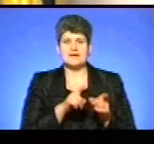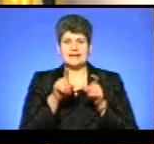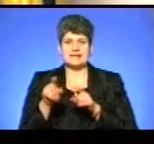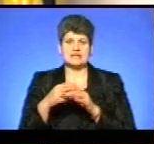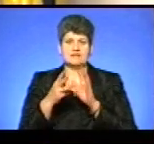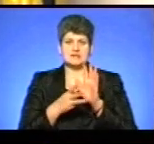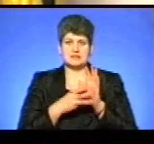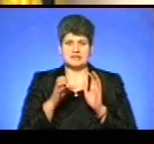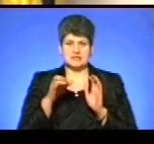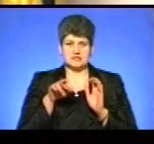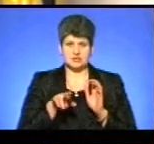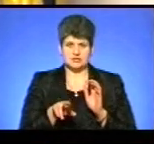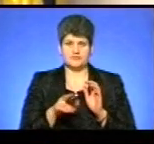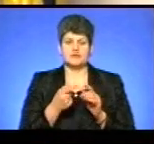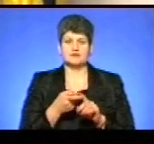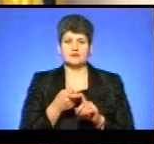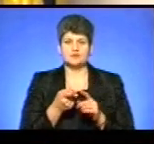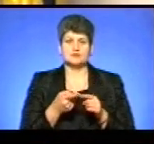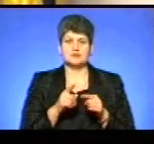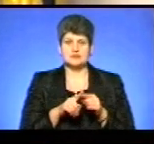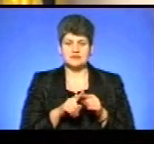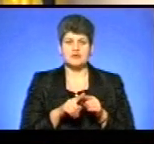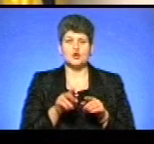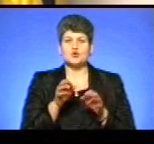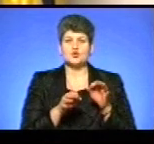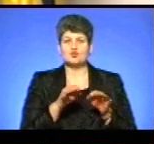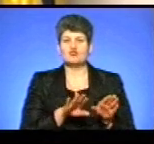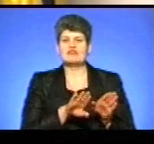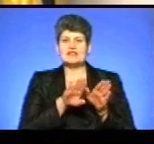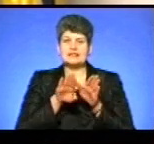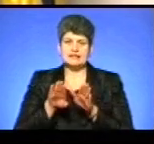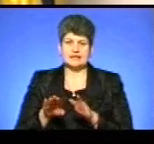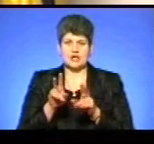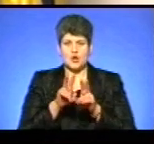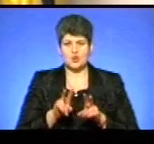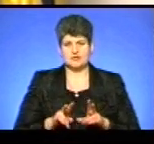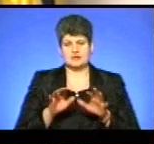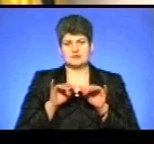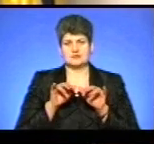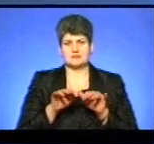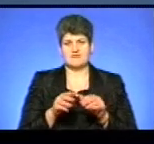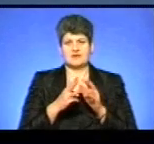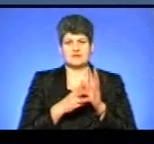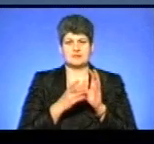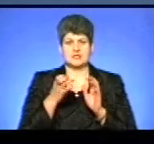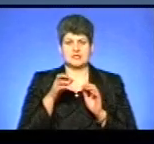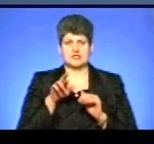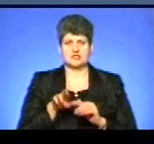З метою витребування оригіналу землеустрою суд відкладає розгляд справи на 18 січня на 10 годину. Судове засідання оголошується закритим.